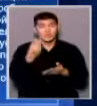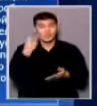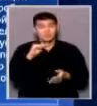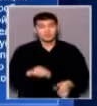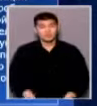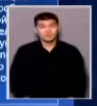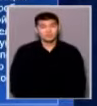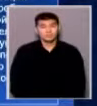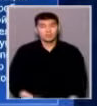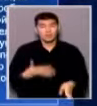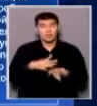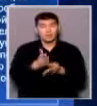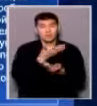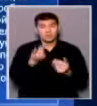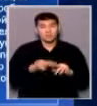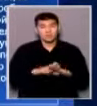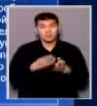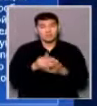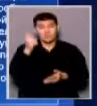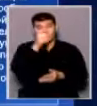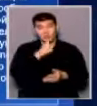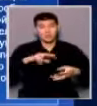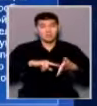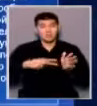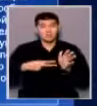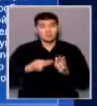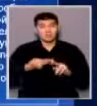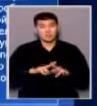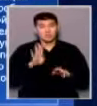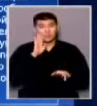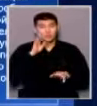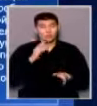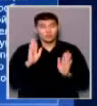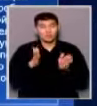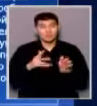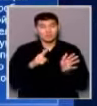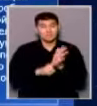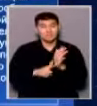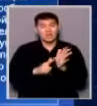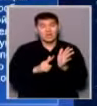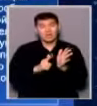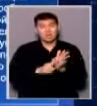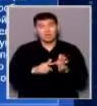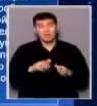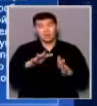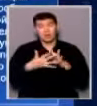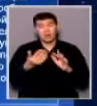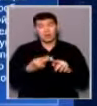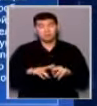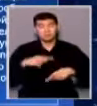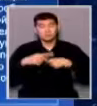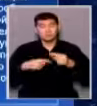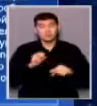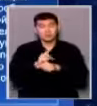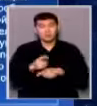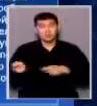соответствующего качества и в полном объеме. В текущем году планируется обеспечить питьевой водой только 7 сел. Это очень низкие темпы.